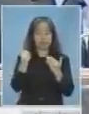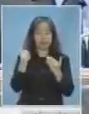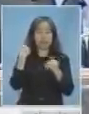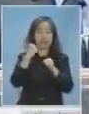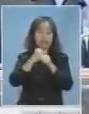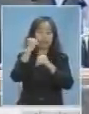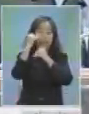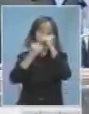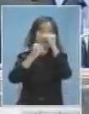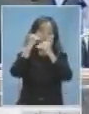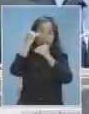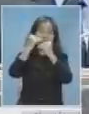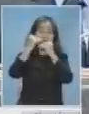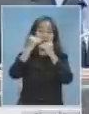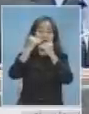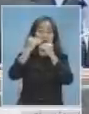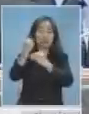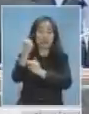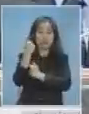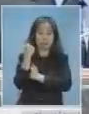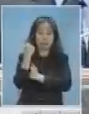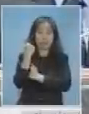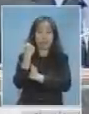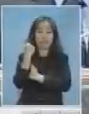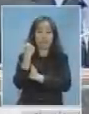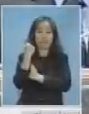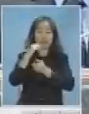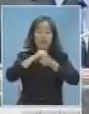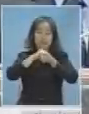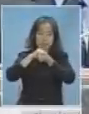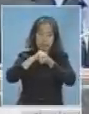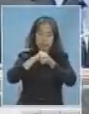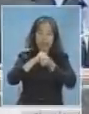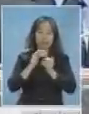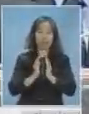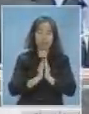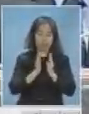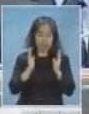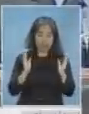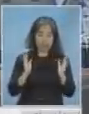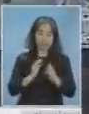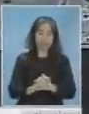จุดของความเจริญความมั่นคงและก็ความสมัครสมานสามัคคีขอบพระคุณครับ